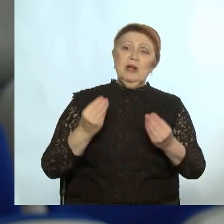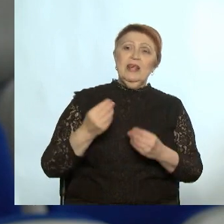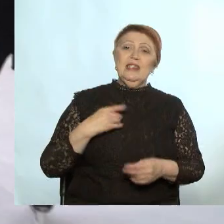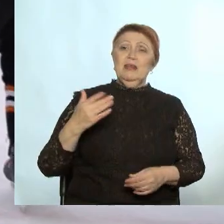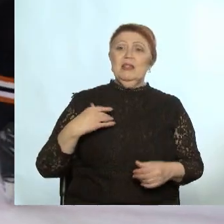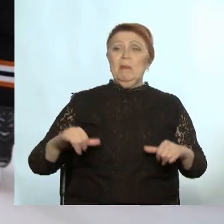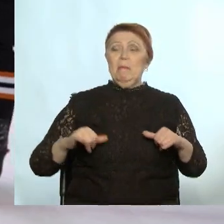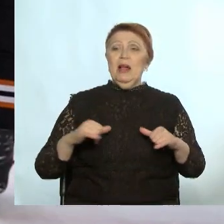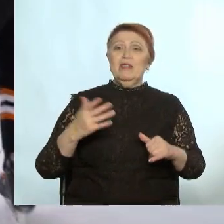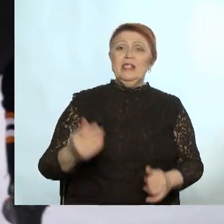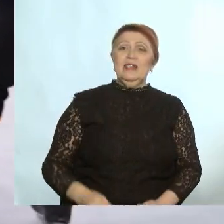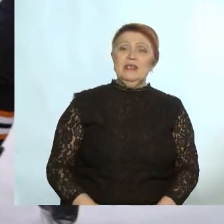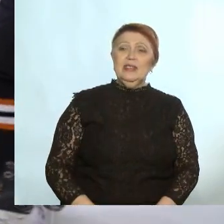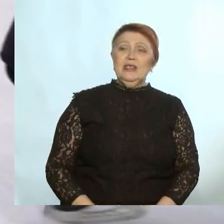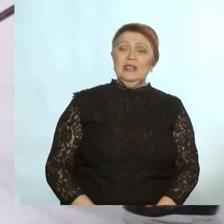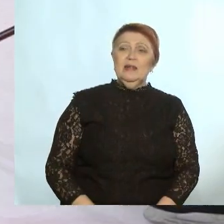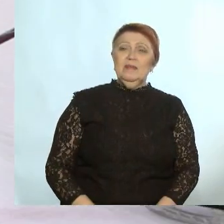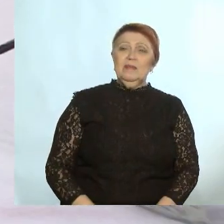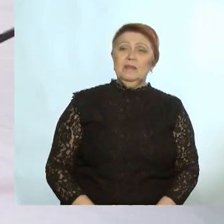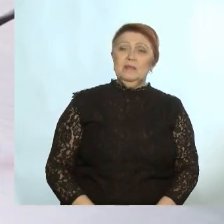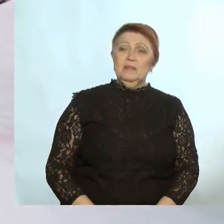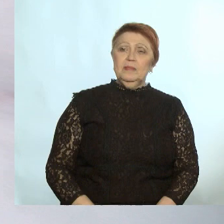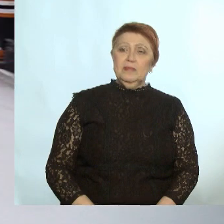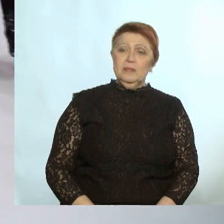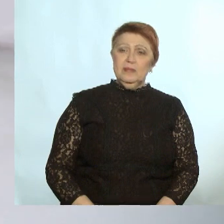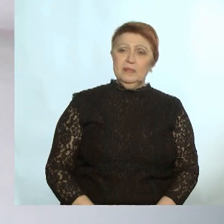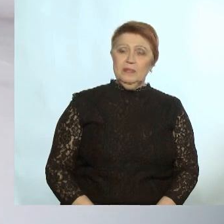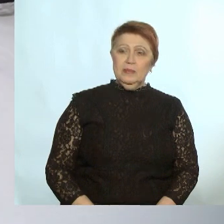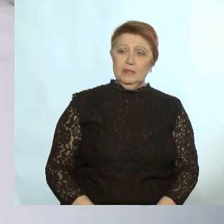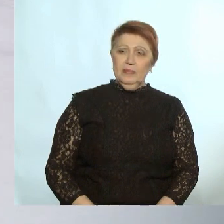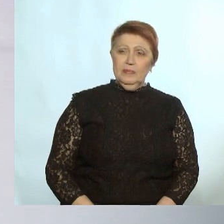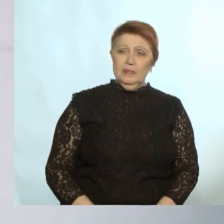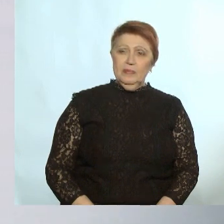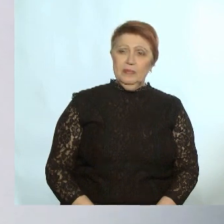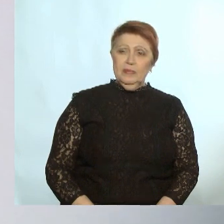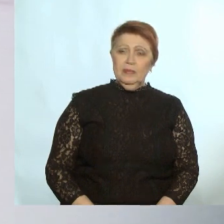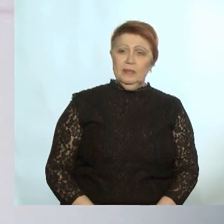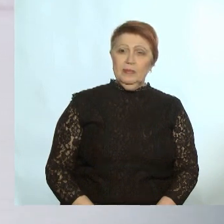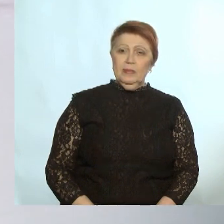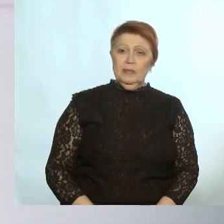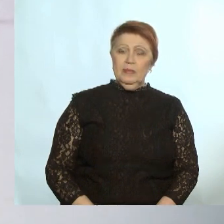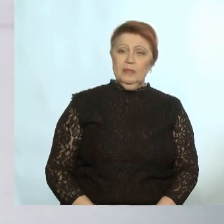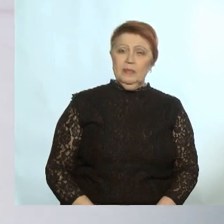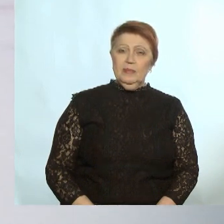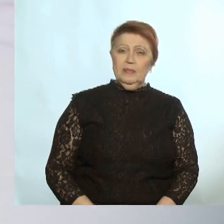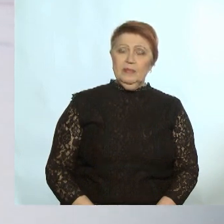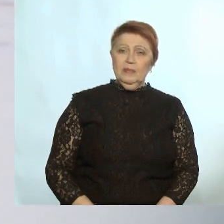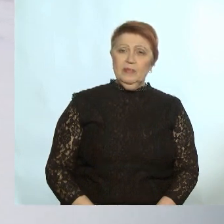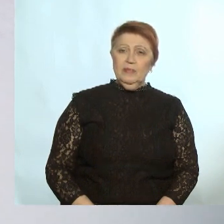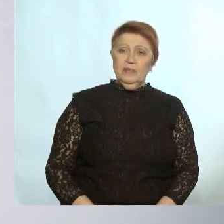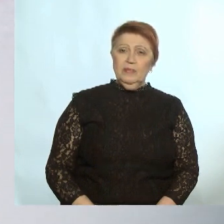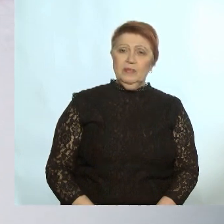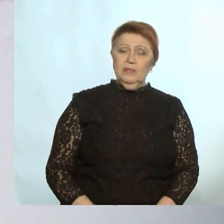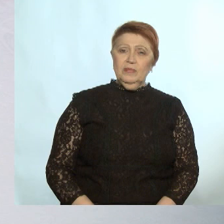побаловаться немножко. Мы отсюда что делаем? Вот отсюда что делаем? Скажи мне, что делаем отсюда? А? Ну ты вот оттуда доехал с шайбой сюда и начал здесь